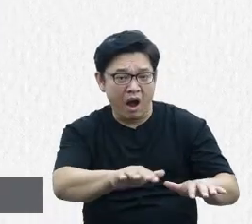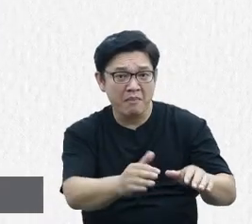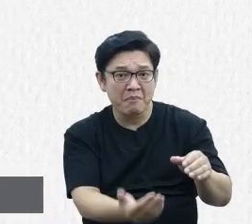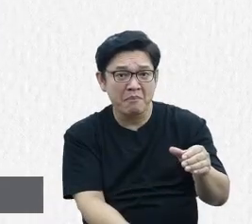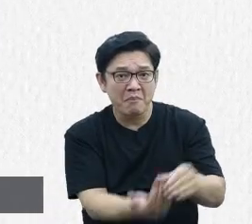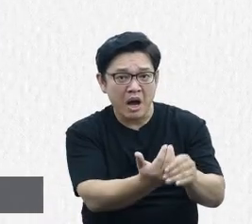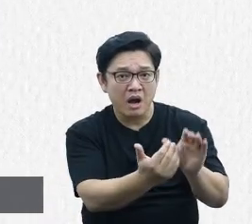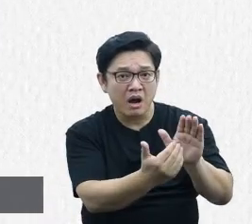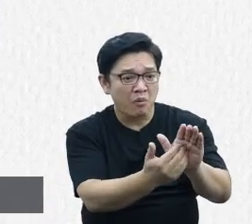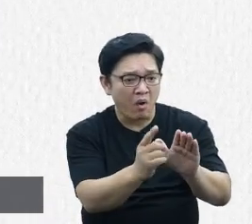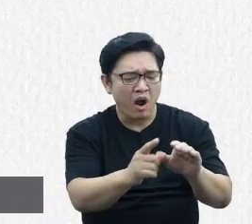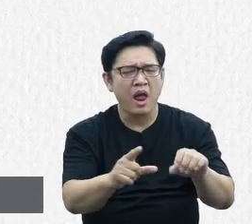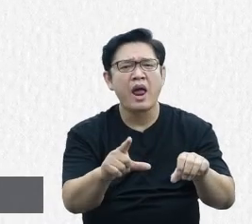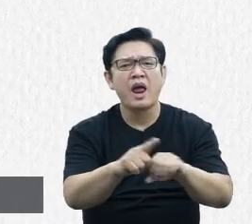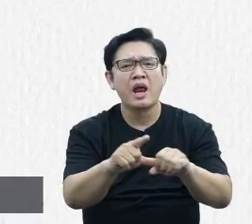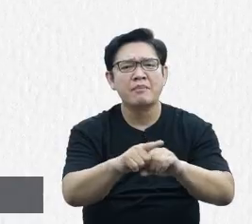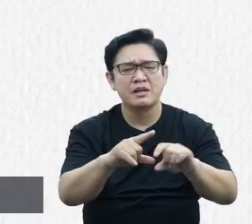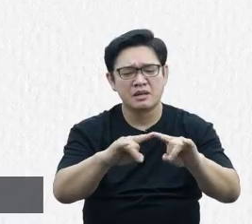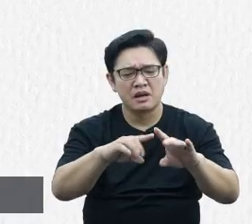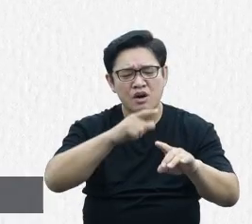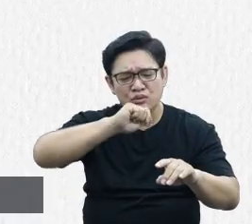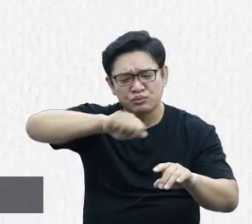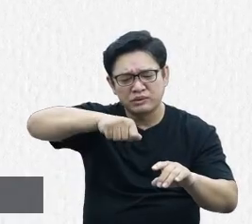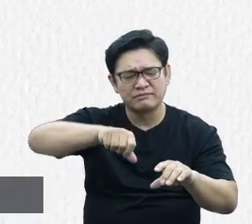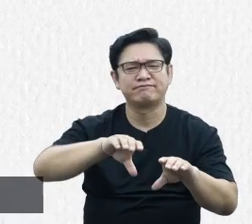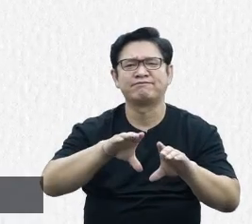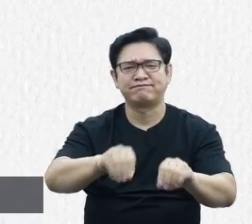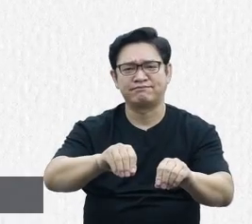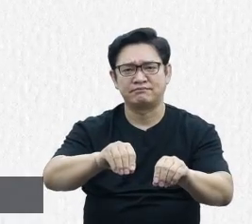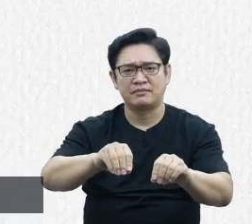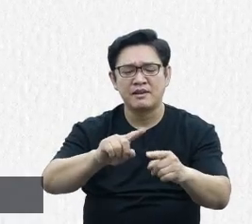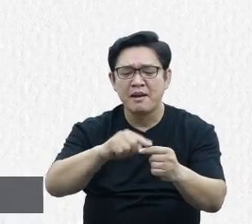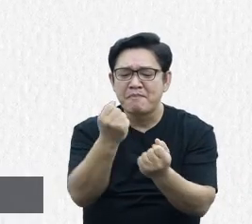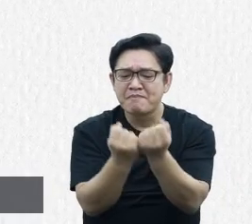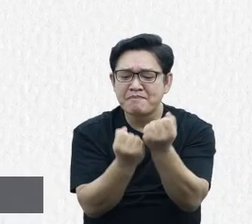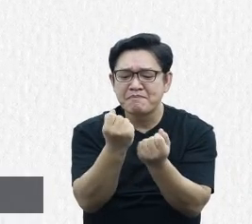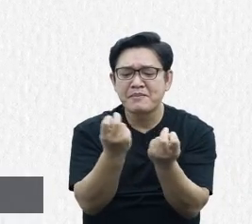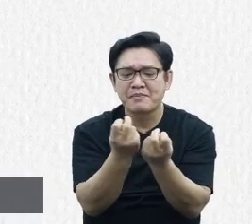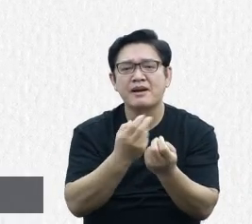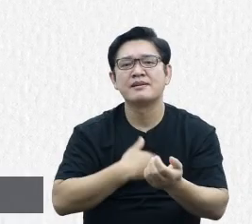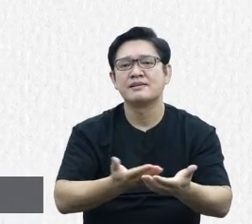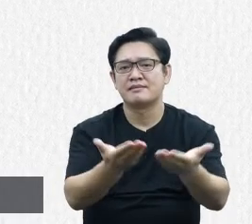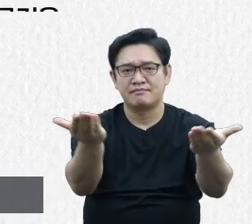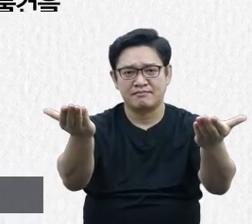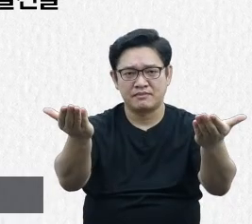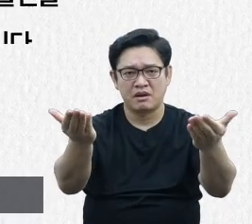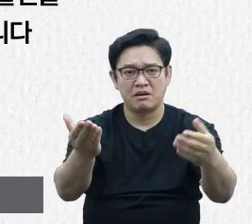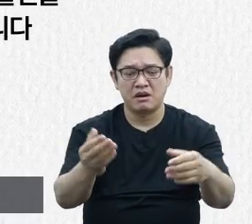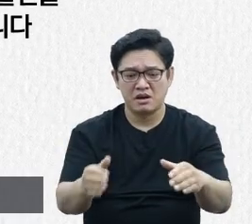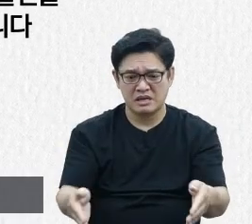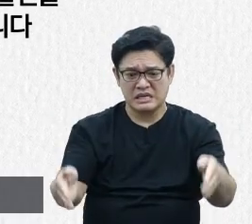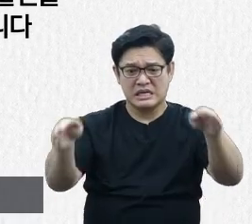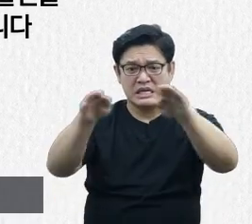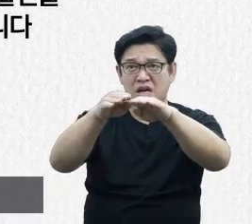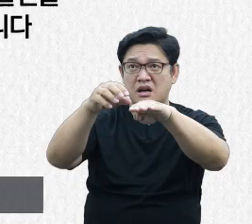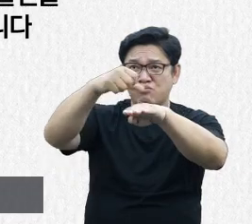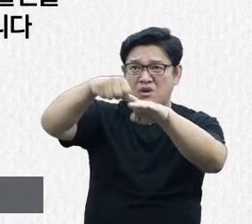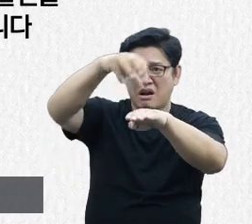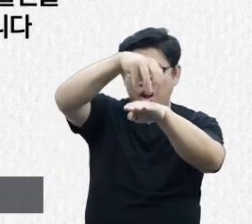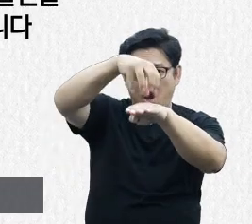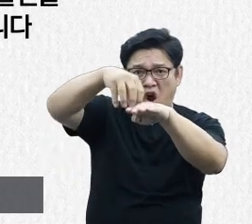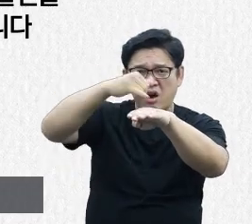지진 사고 예방을 위해 가스, 전기, 수도를 차단하는 방법을 미리 알아두고 높은 곳에 있는 물건을